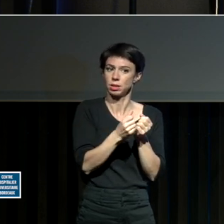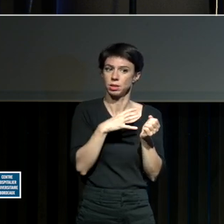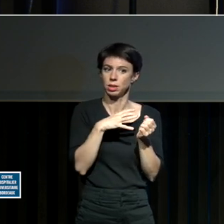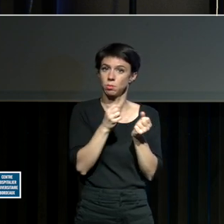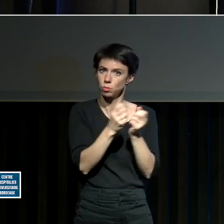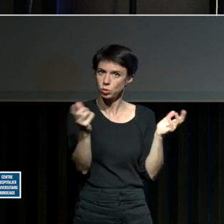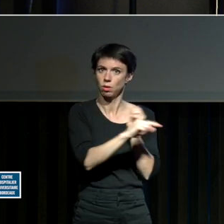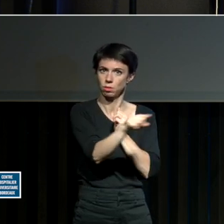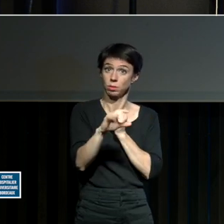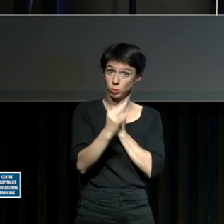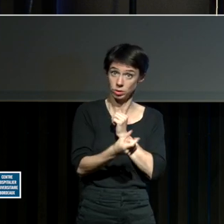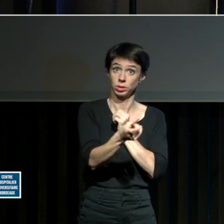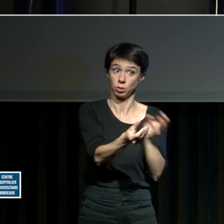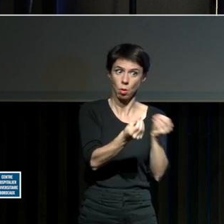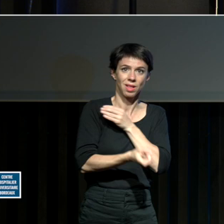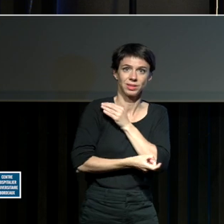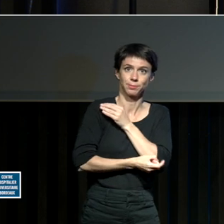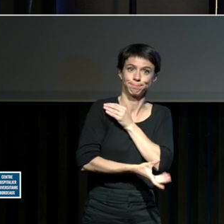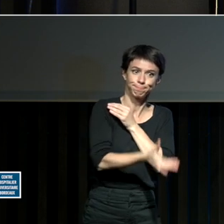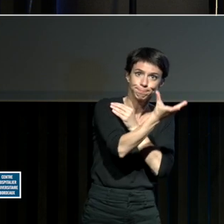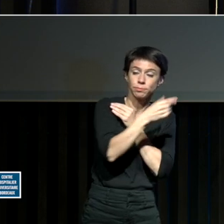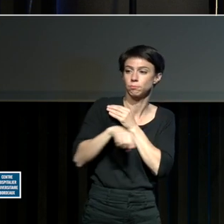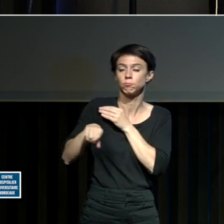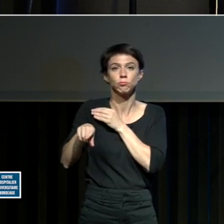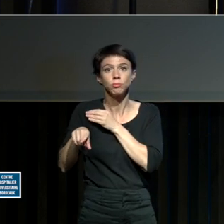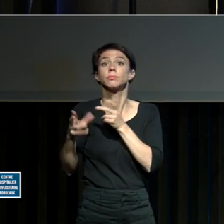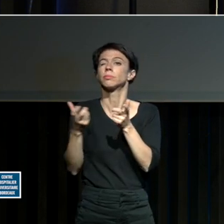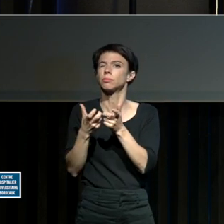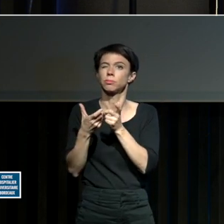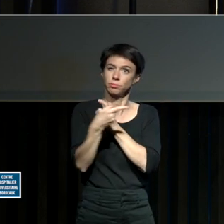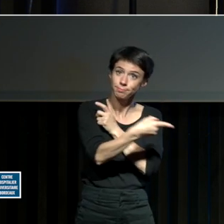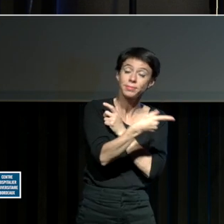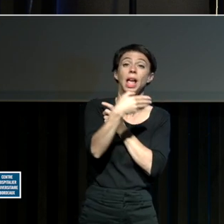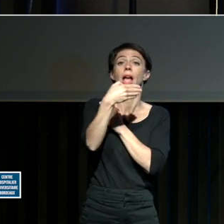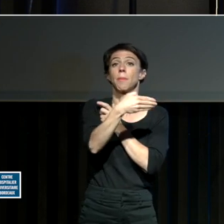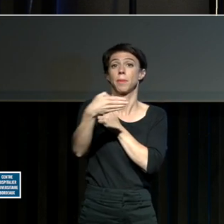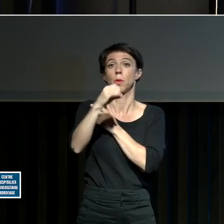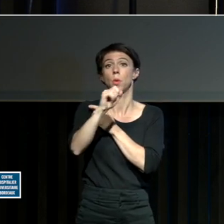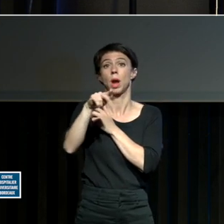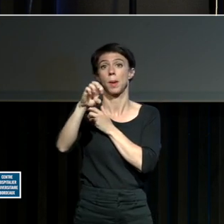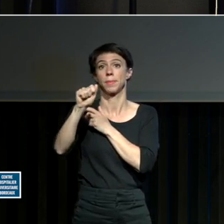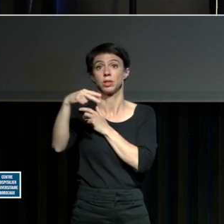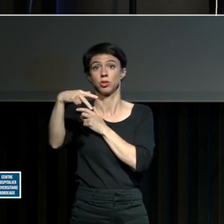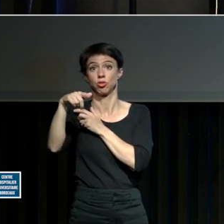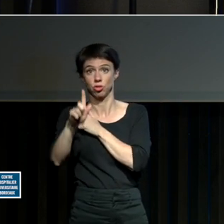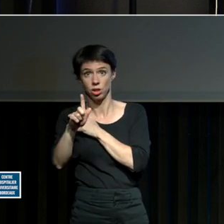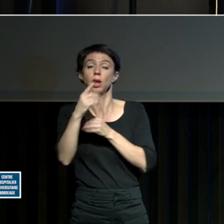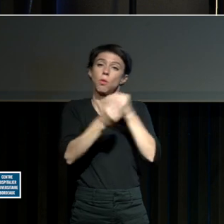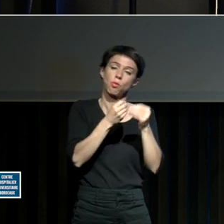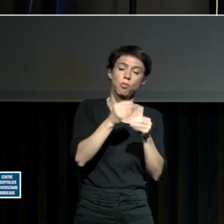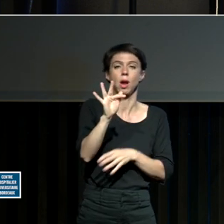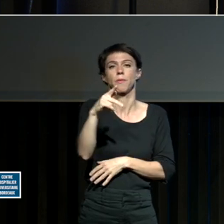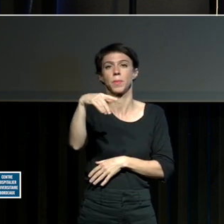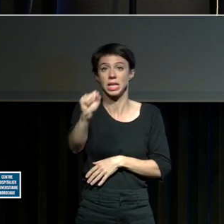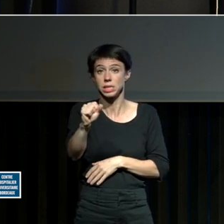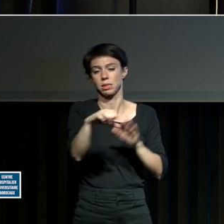types de jeux, et plus particulièrement ce qu'on appelle les MMORPG ou les FPS, mais